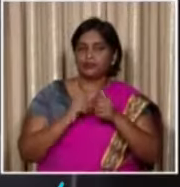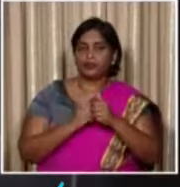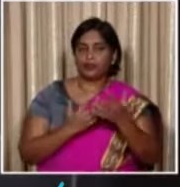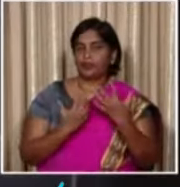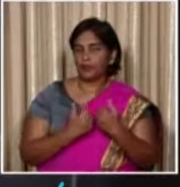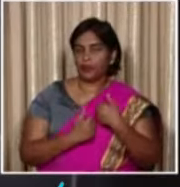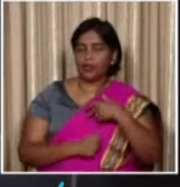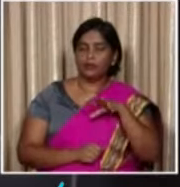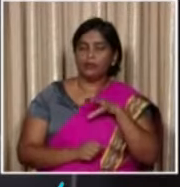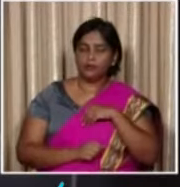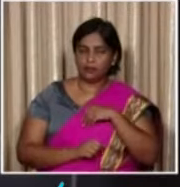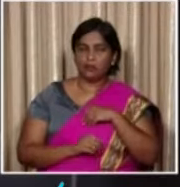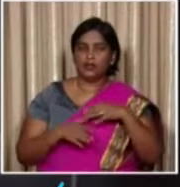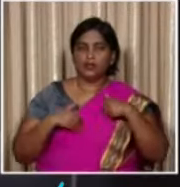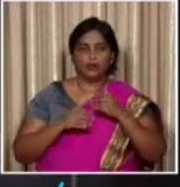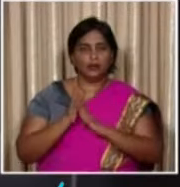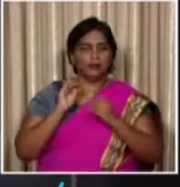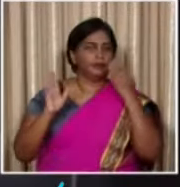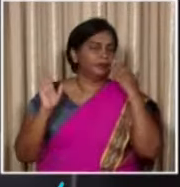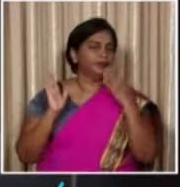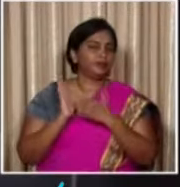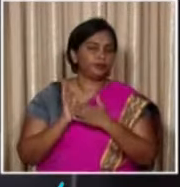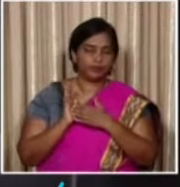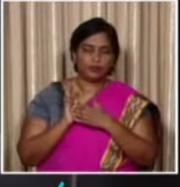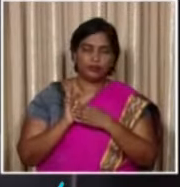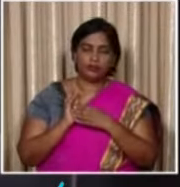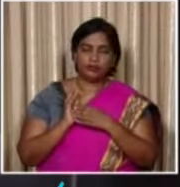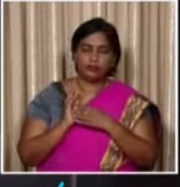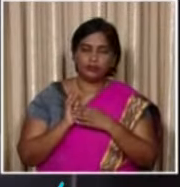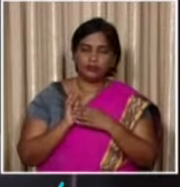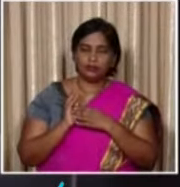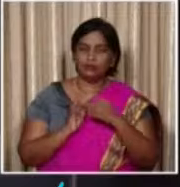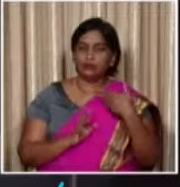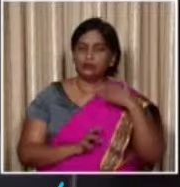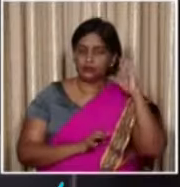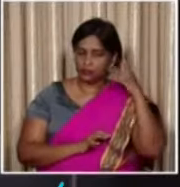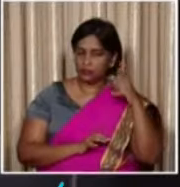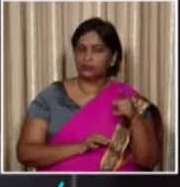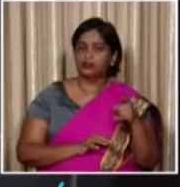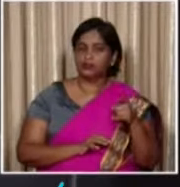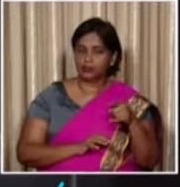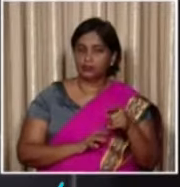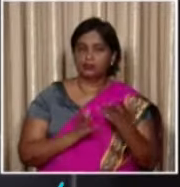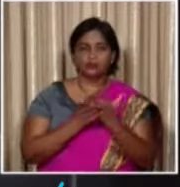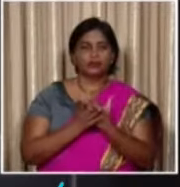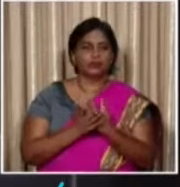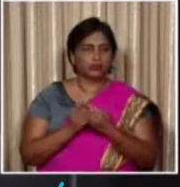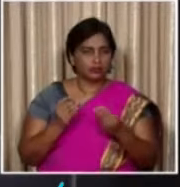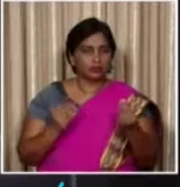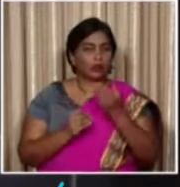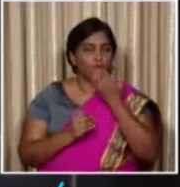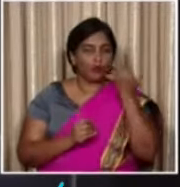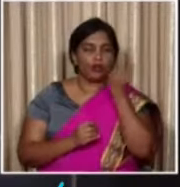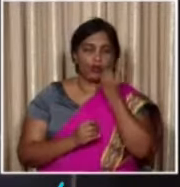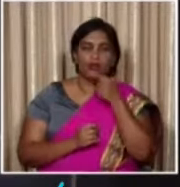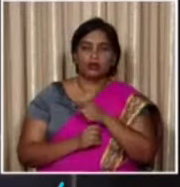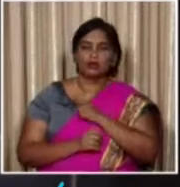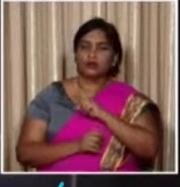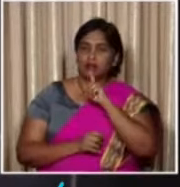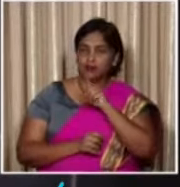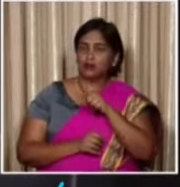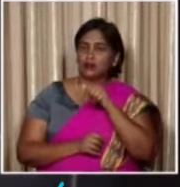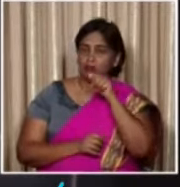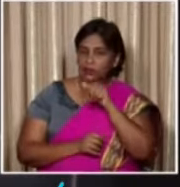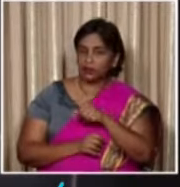අවශ්‍යයි අපි පිළිගන්නවා ඒ වෙනුවෙන් සෞඛ්‍ය මන්ත්‍රී අවධානය යොමු කරලා තිබෙනවා සහ විශේෂයෙන්ම අපිට මේක තුරන් කලහයක් ගත හැකි රෝගයක් ඒ නිසා අපි ඉල්ලුම් කරන්නේ